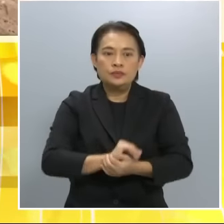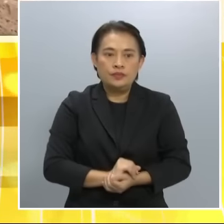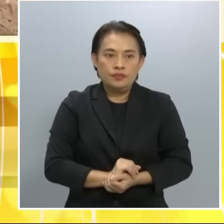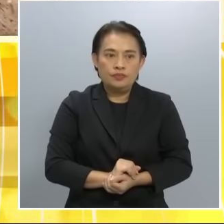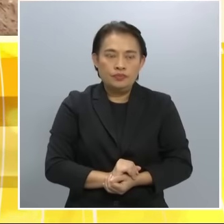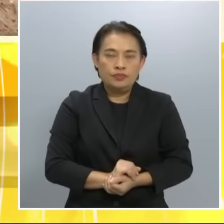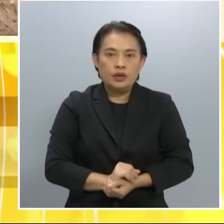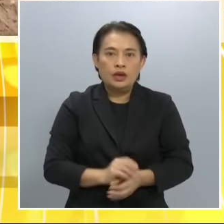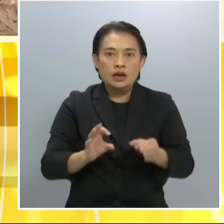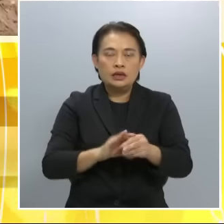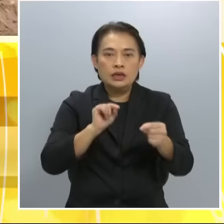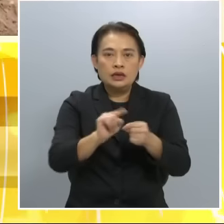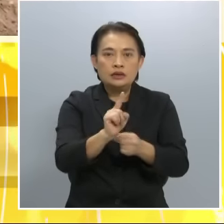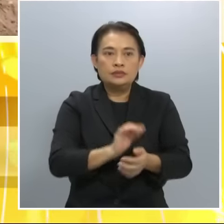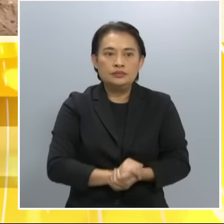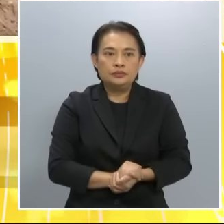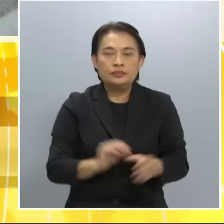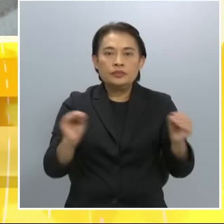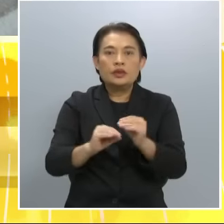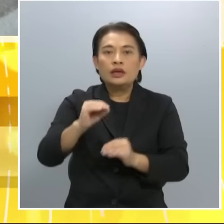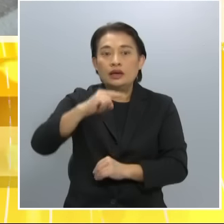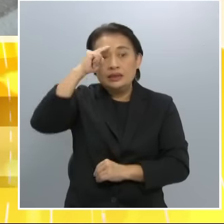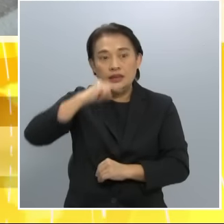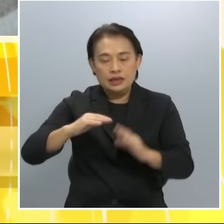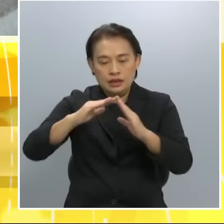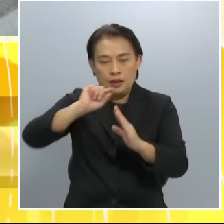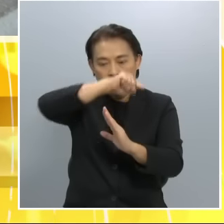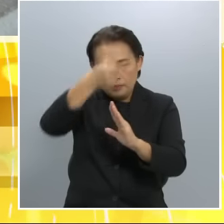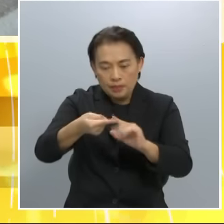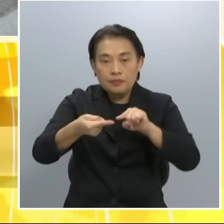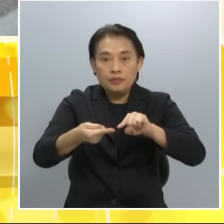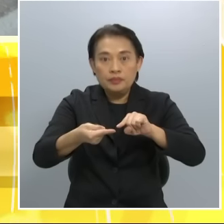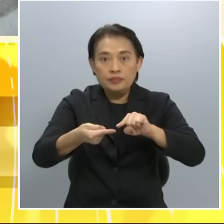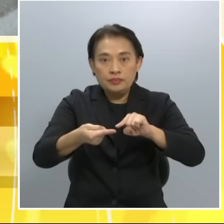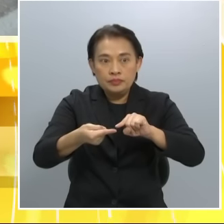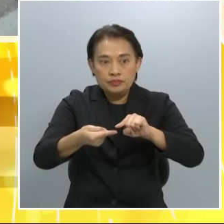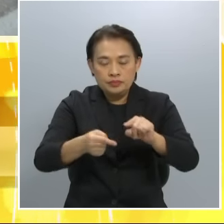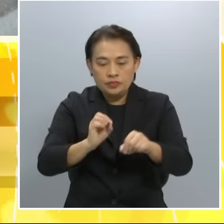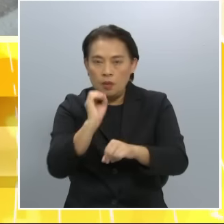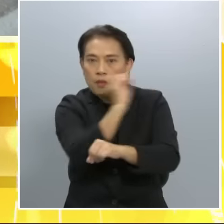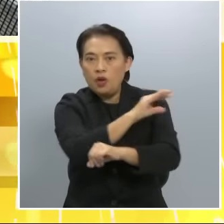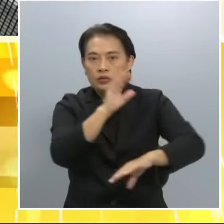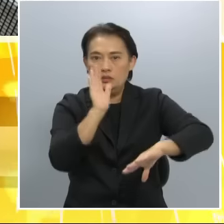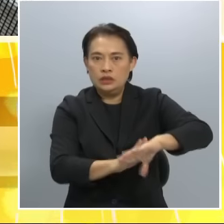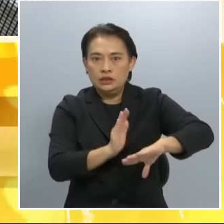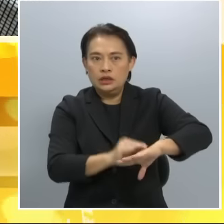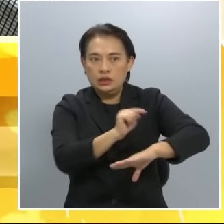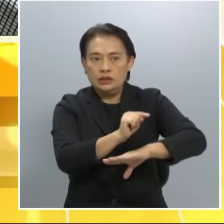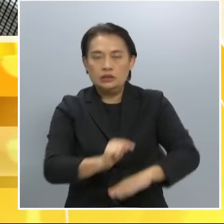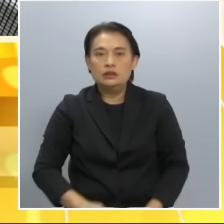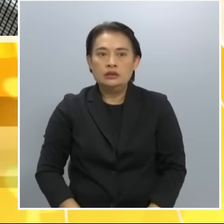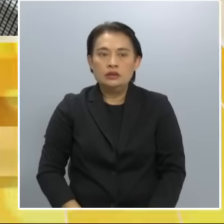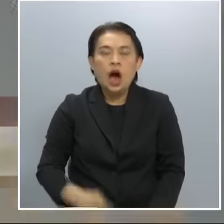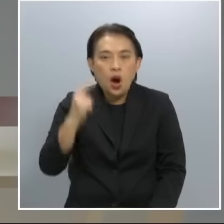เกิดจากการสู้รบตกมายังบ้านเรือนในฝั่งไทยเมื่อพบก็ต้องมีการปรามและเตือนแม้จะทราบว่าไม่มีเจตน